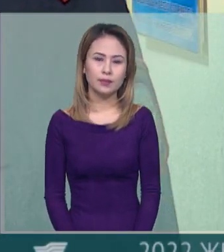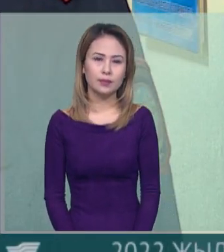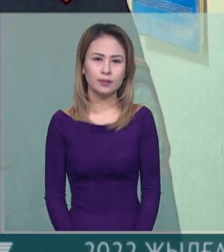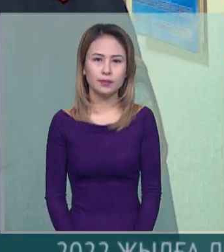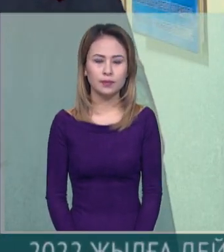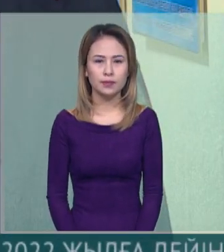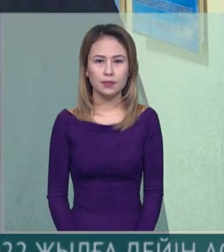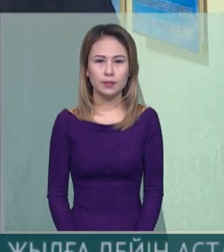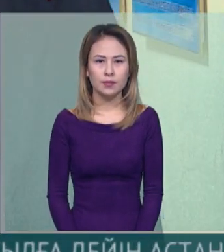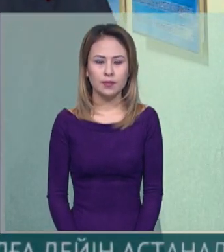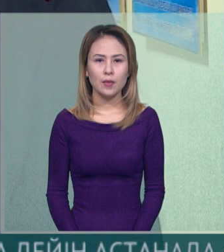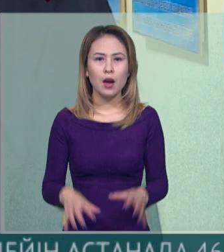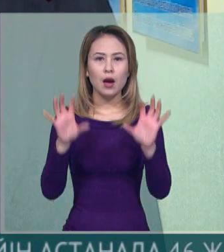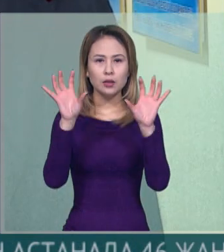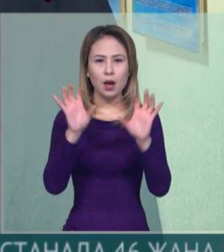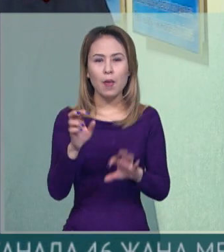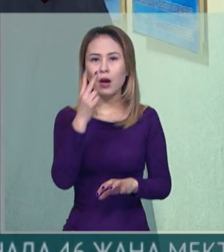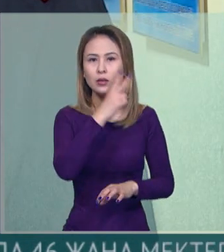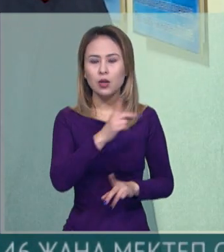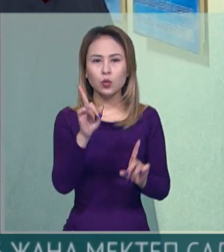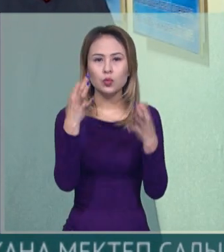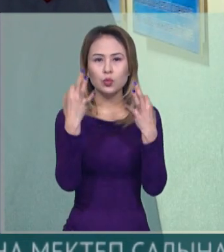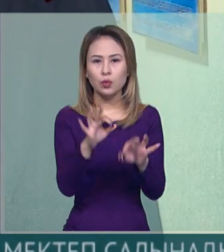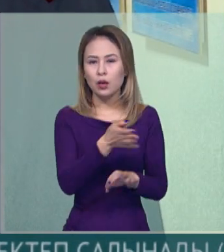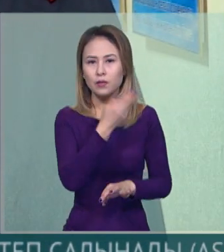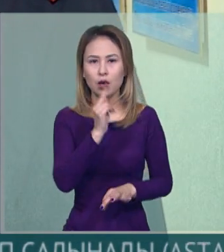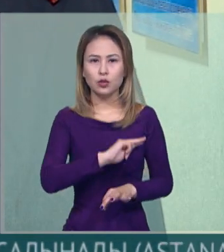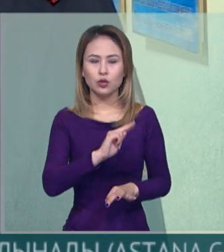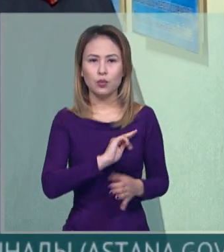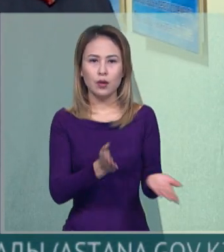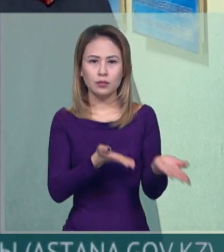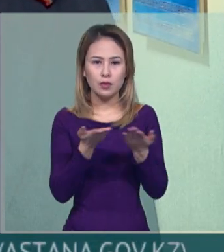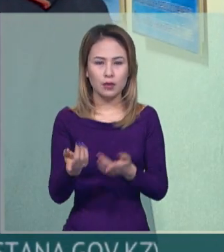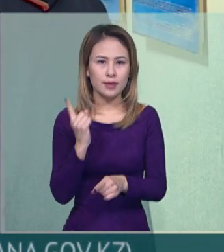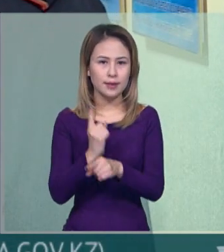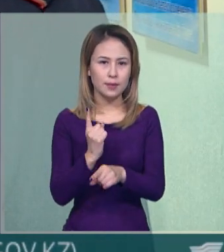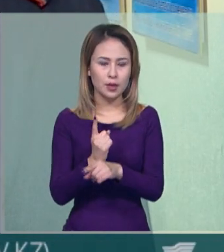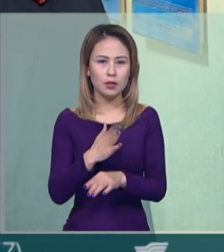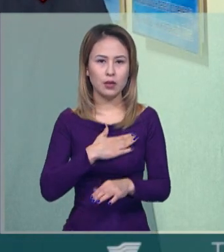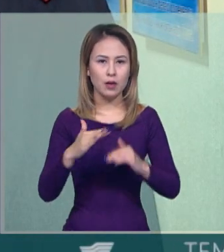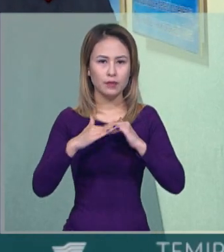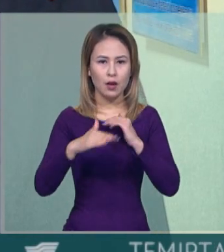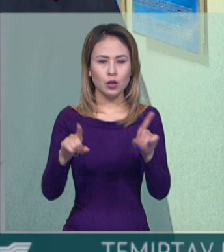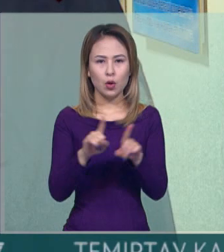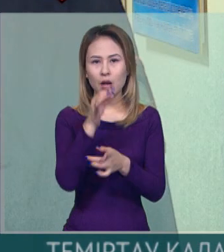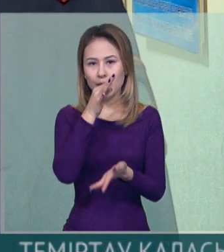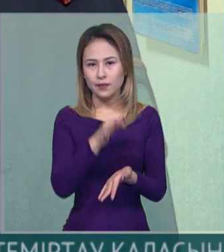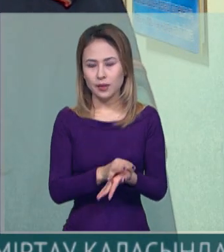Заңда көзделген рұқсат қағазды алмай жұмысқа тарту, бұл біздің азаматтардың өзіне де жауапкершілік,